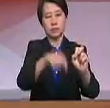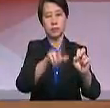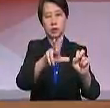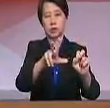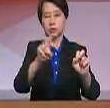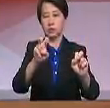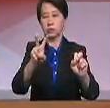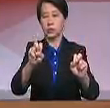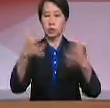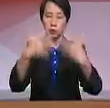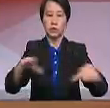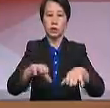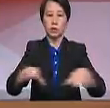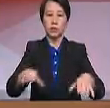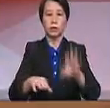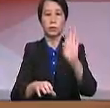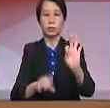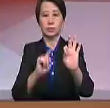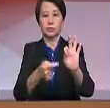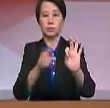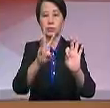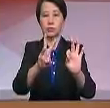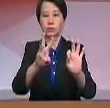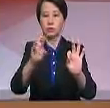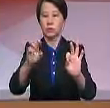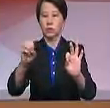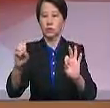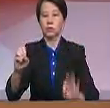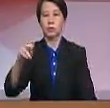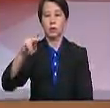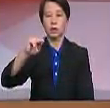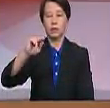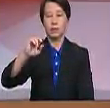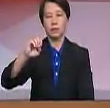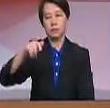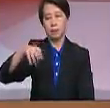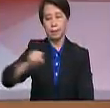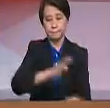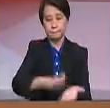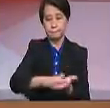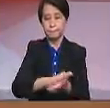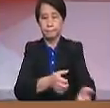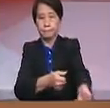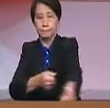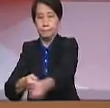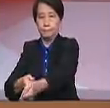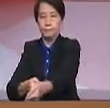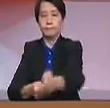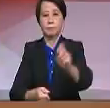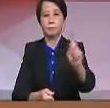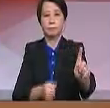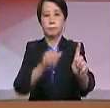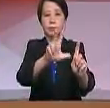2020 telah melakukan 9,600 operasi sanitasi merangkumi 134